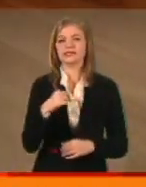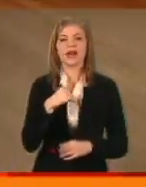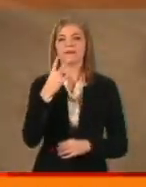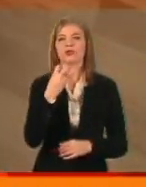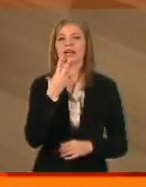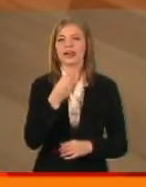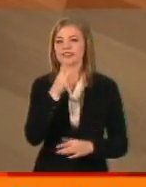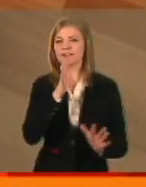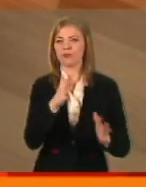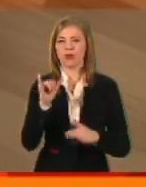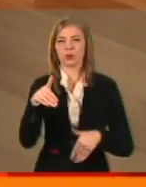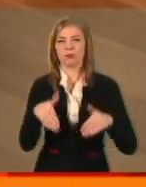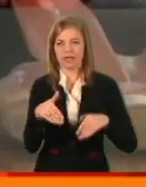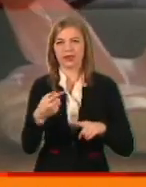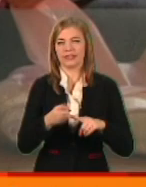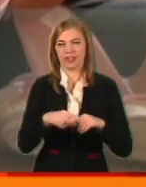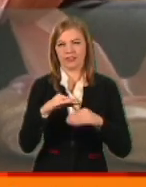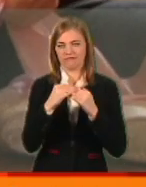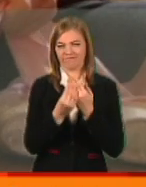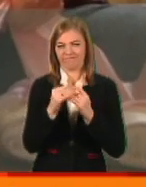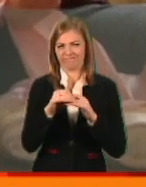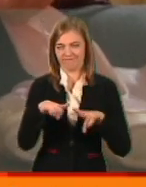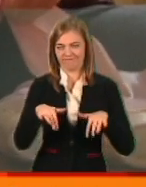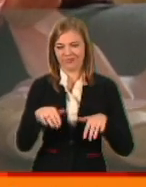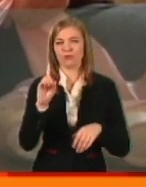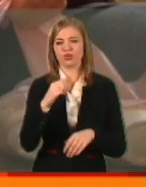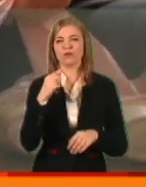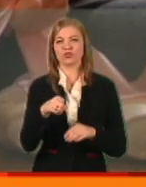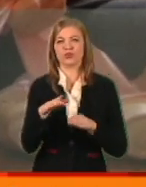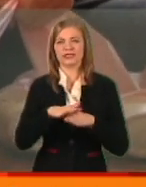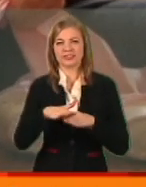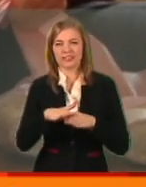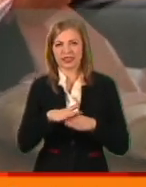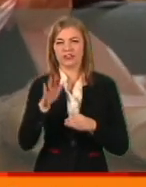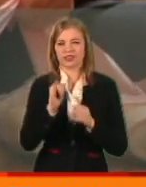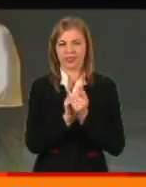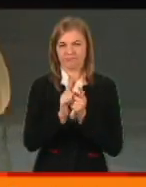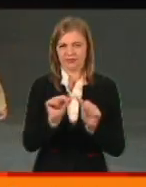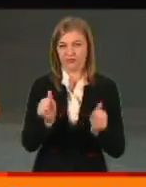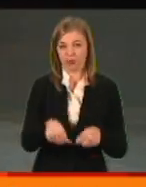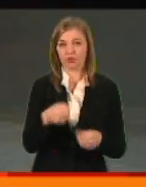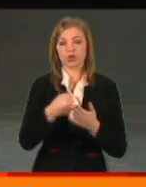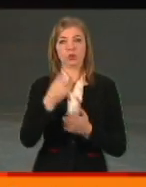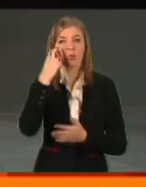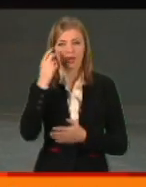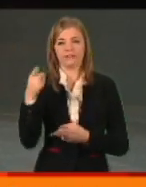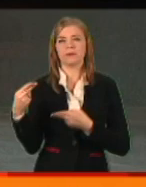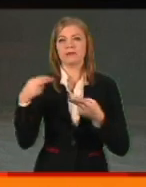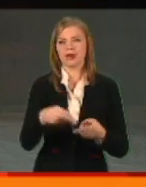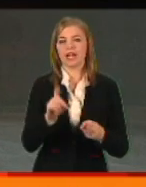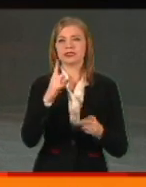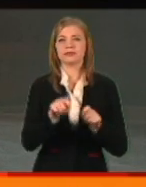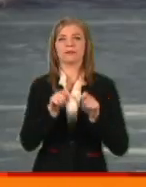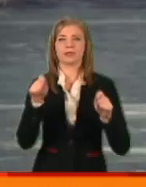некрасивый момент у балерины – это пальцы ног. Потому что они натираются и деформируются. До Києва Яна Саленко приїхала